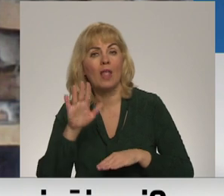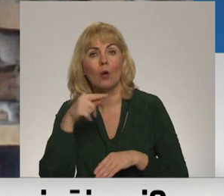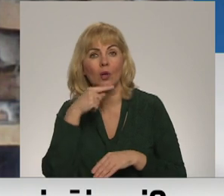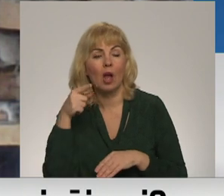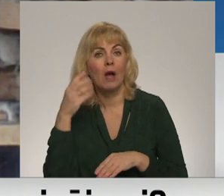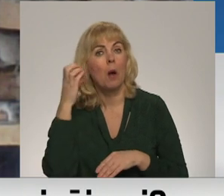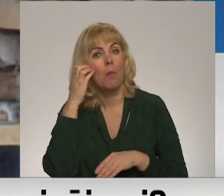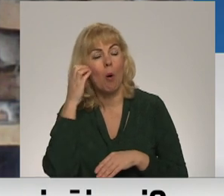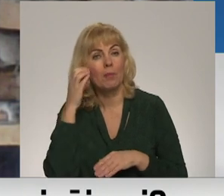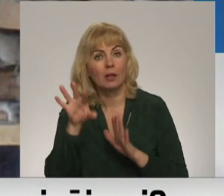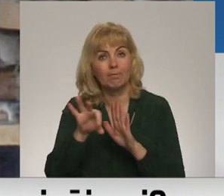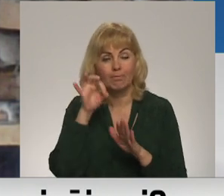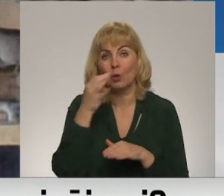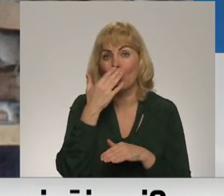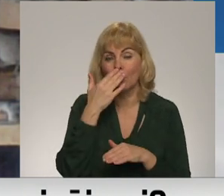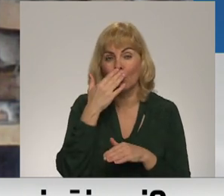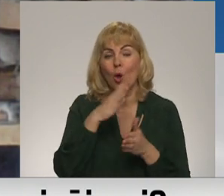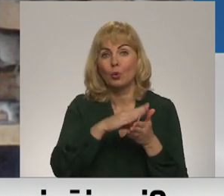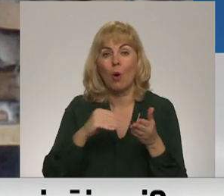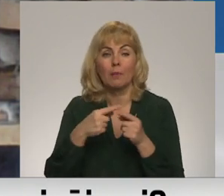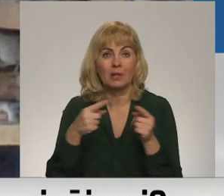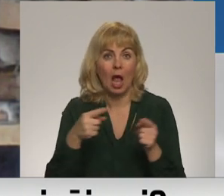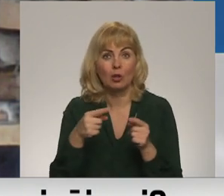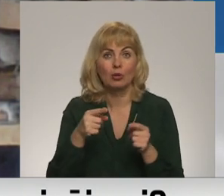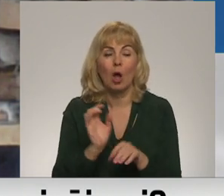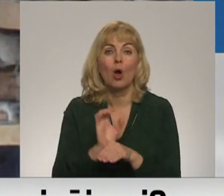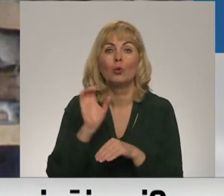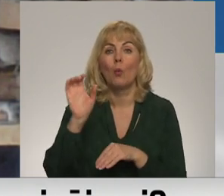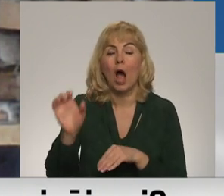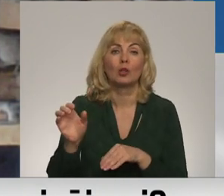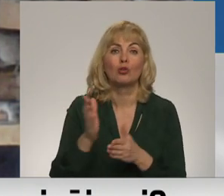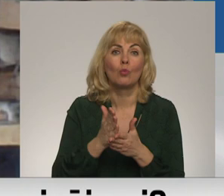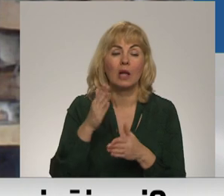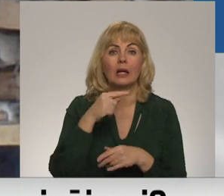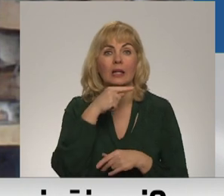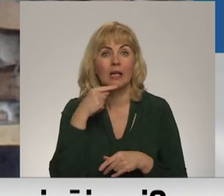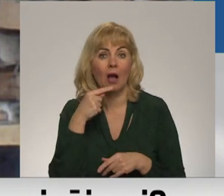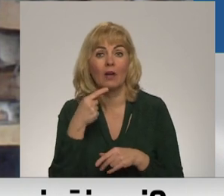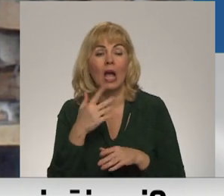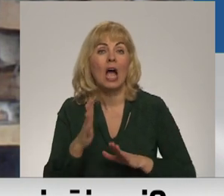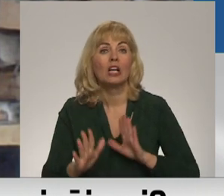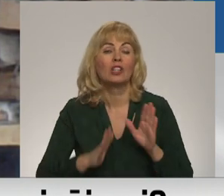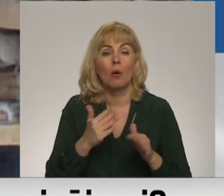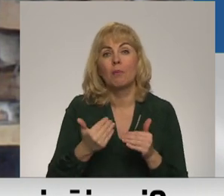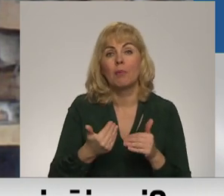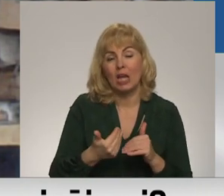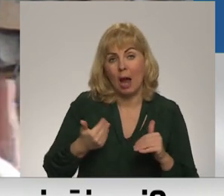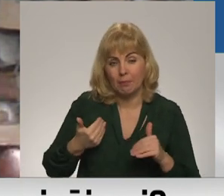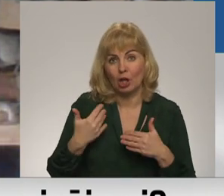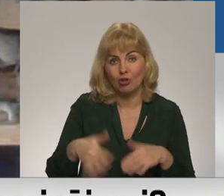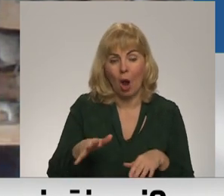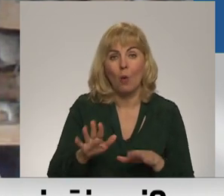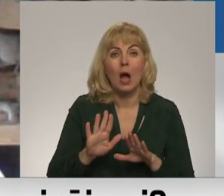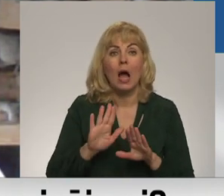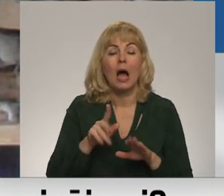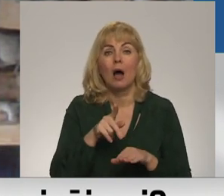mobila telefonu numuru un nokapēt šo numuru un tekstu un nosūtīt tekstu par notiekošo Krievijā iepriekš sagatavot tekstu nejaušam par notiekošu